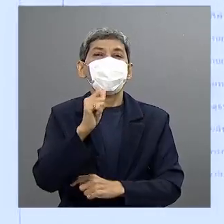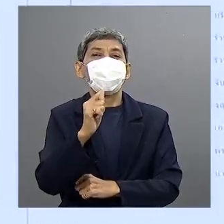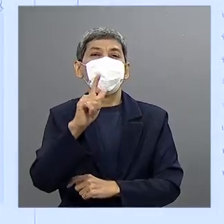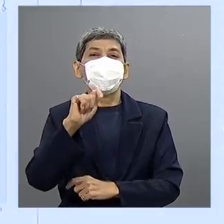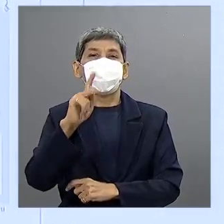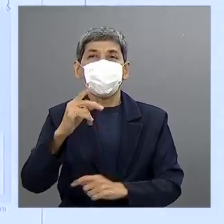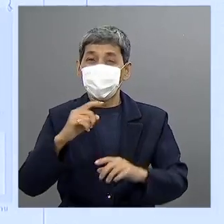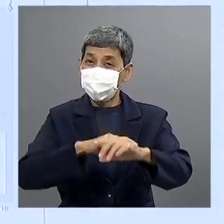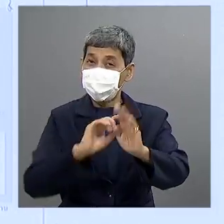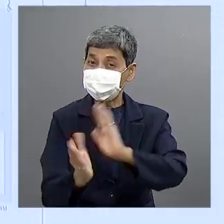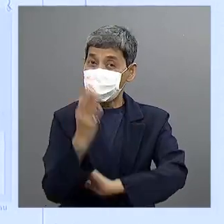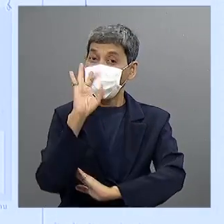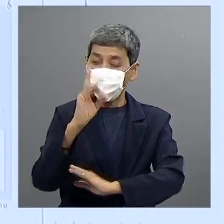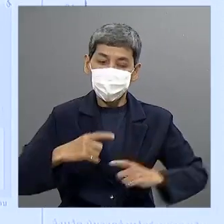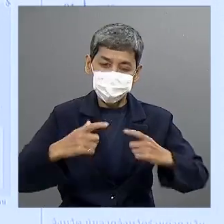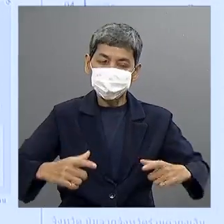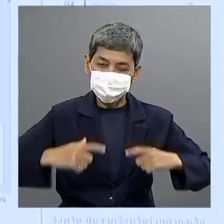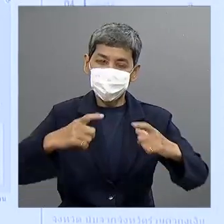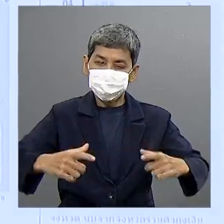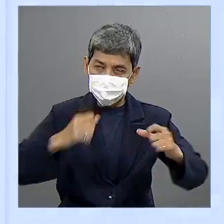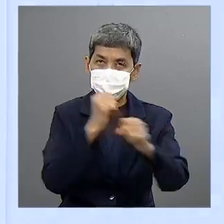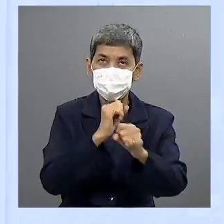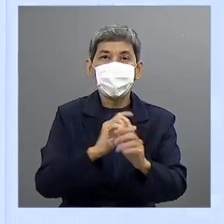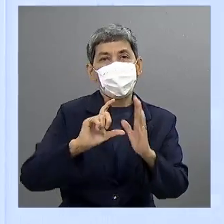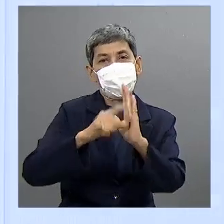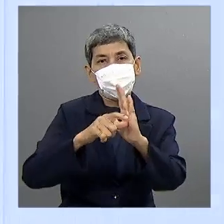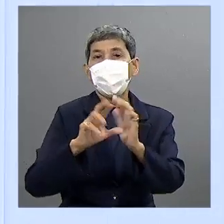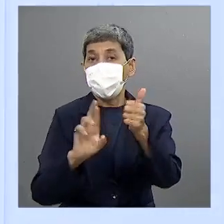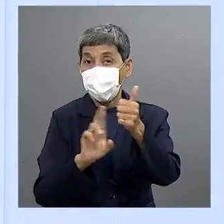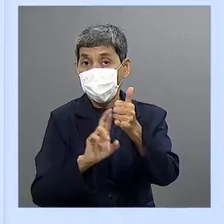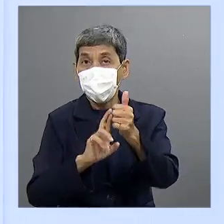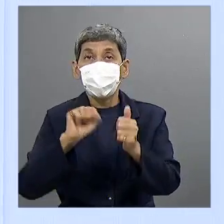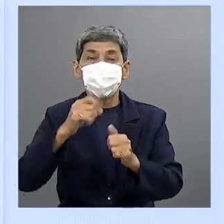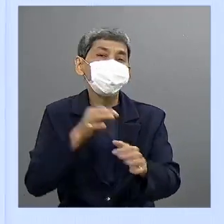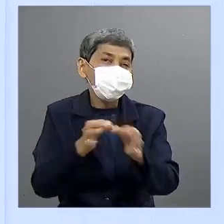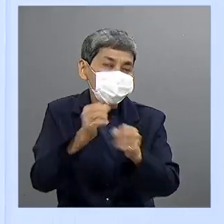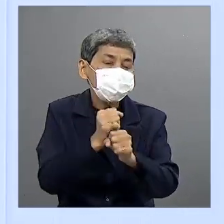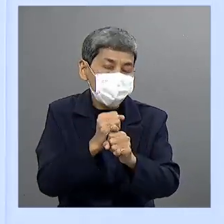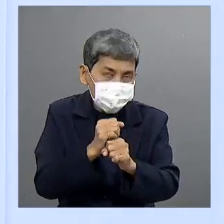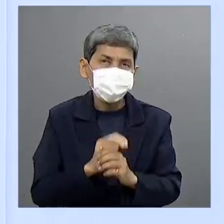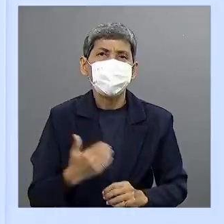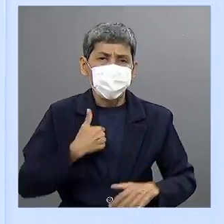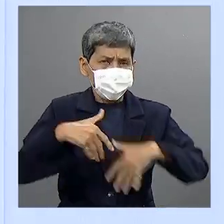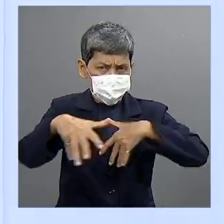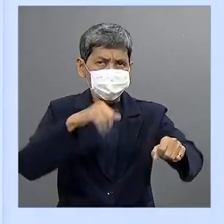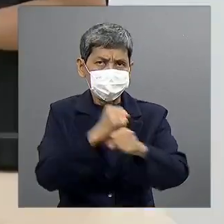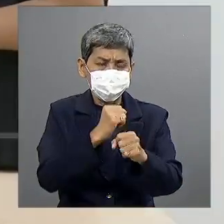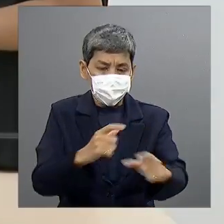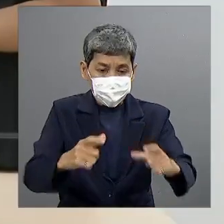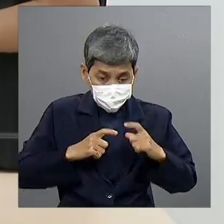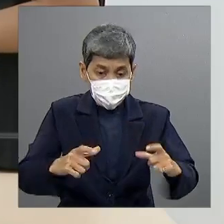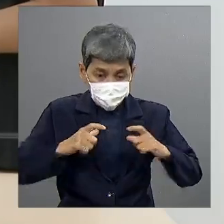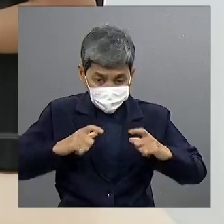ของวันนี้นะคะทางรองเลขาธิการสปสช.อธิบายข้อมูลให้เห็นชัดเจนค่ะว่ามีประชาชนรับชุดตรวจ ATK ไปแล้วจ